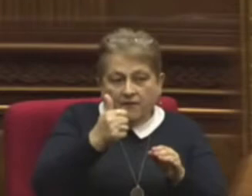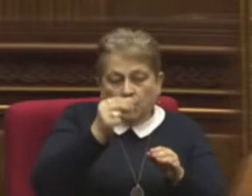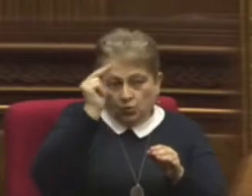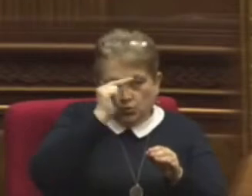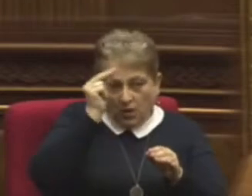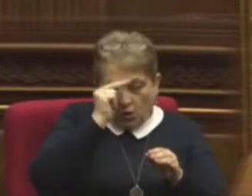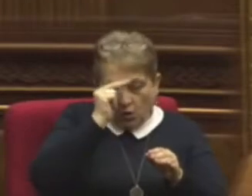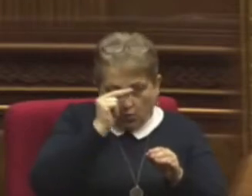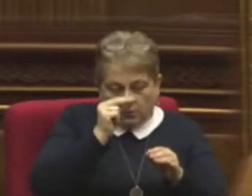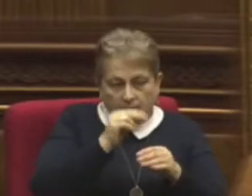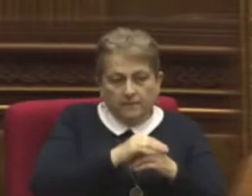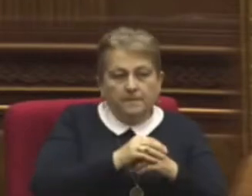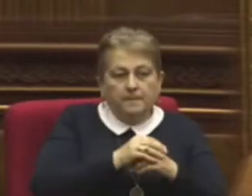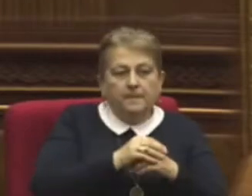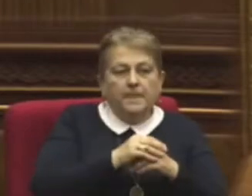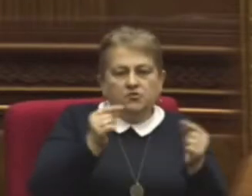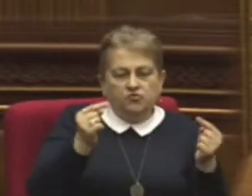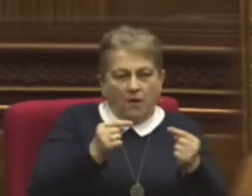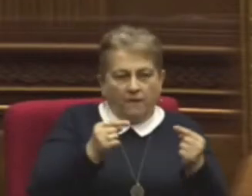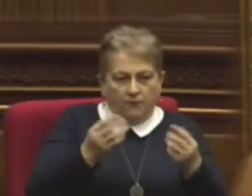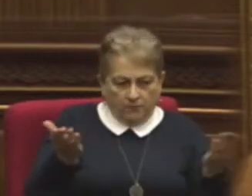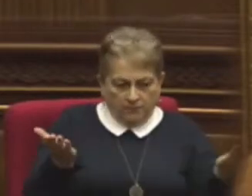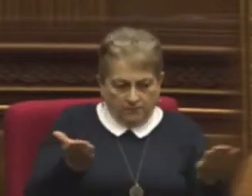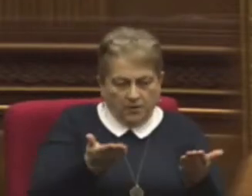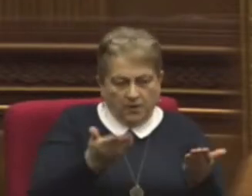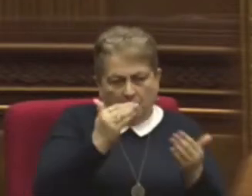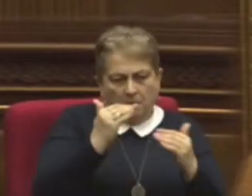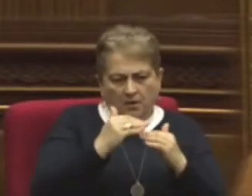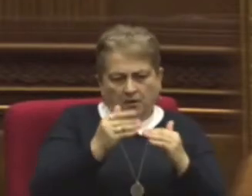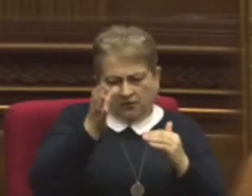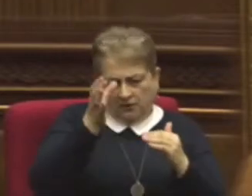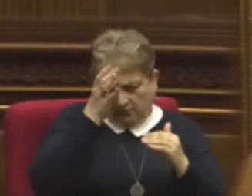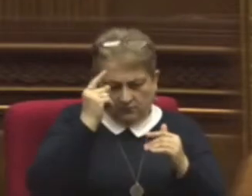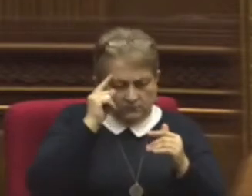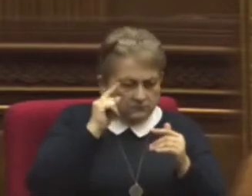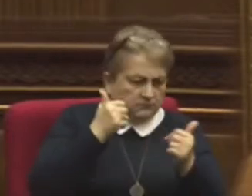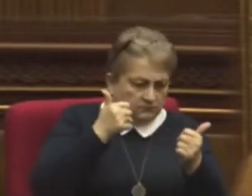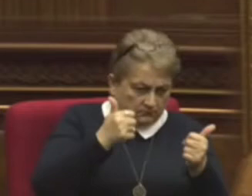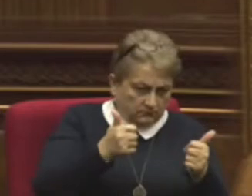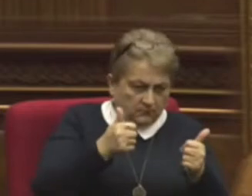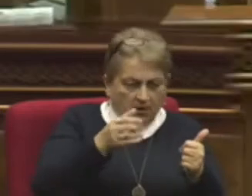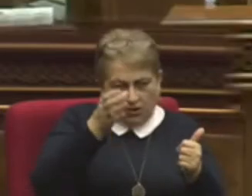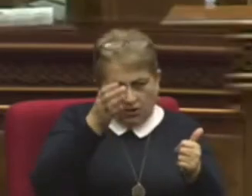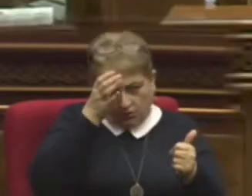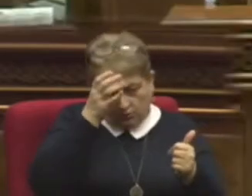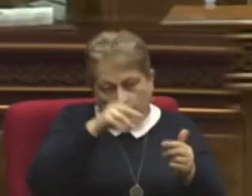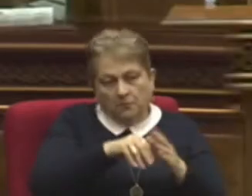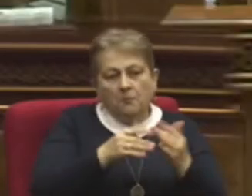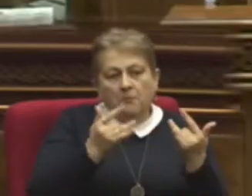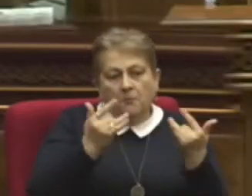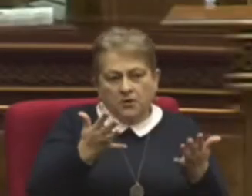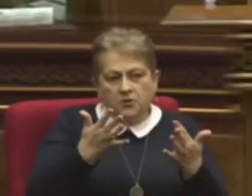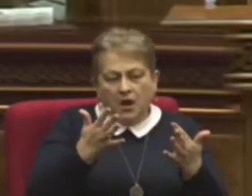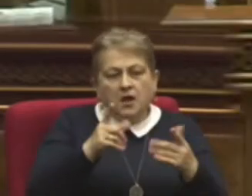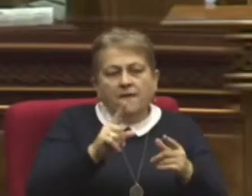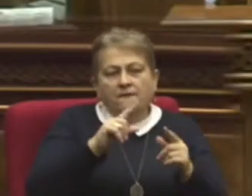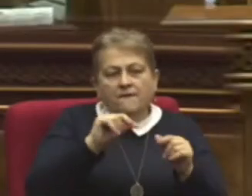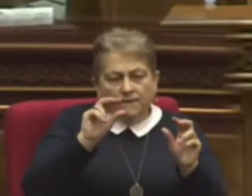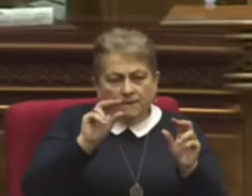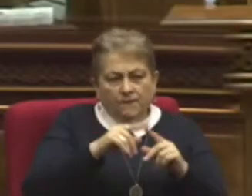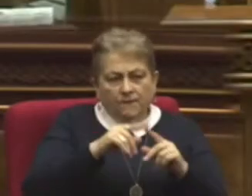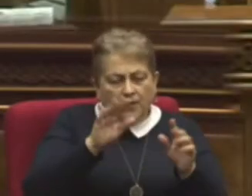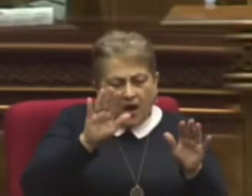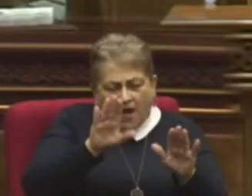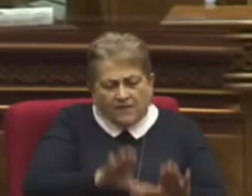ուսանողը չափվում է իր մակարդակը գիտերիքների եւ կարողությունների գիտության պահանջներով, որովհետև այլ ոլորտներ հաստատ